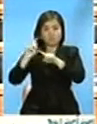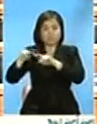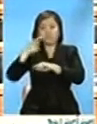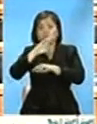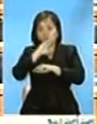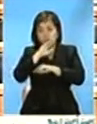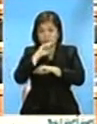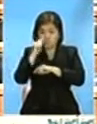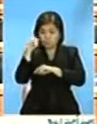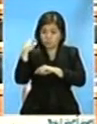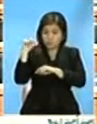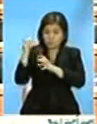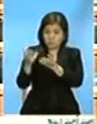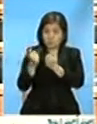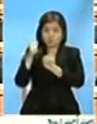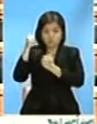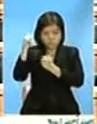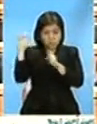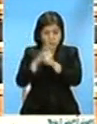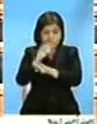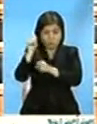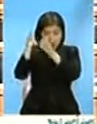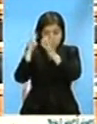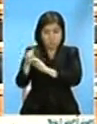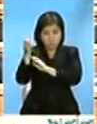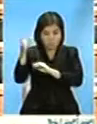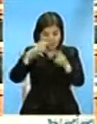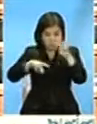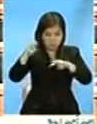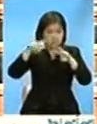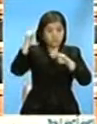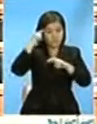ากว่าสามารถตรวจสอบได้ผมเชื่อว่ามัน